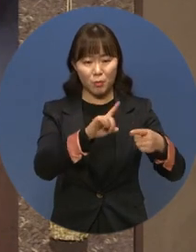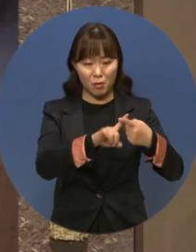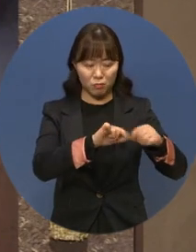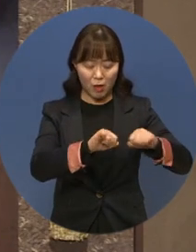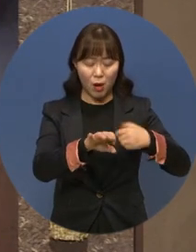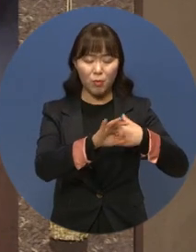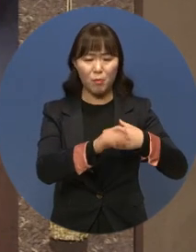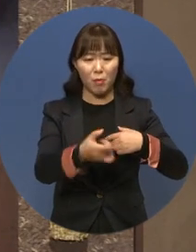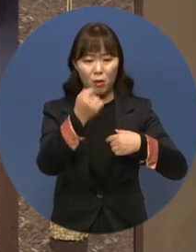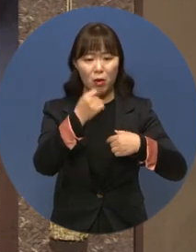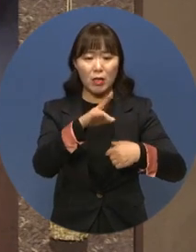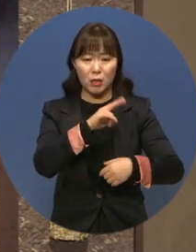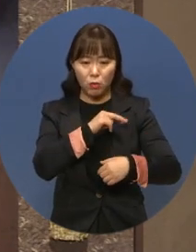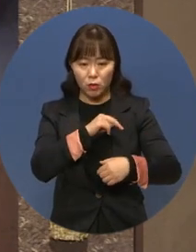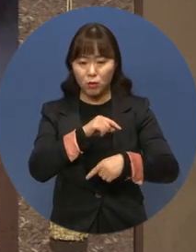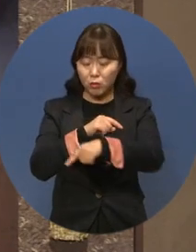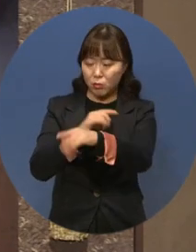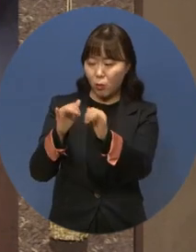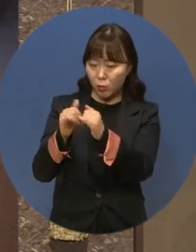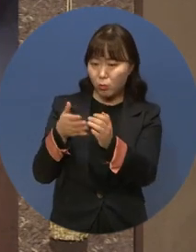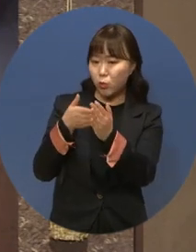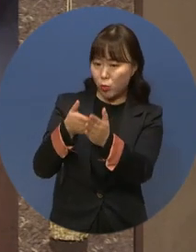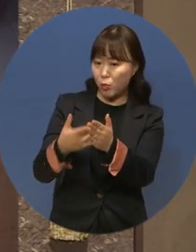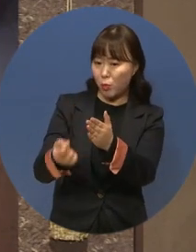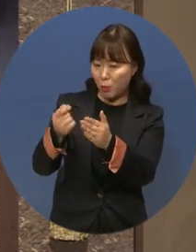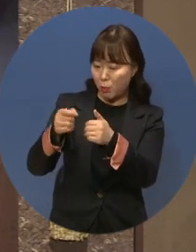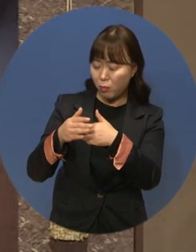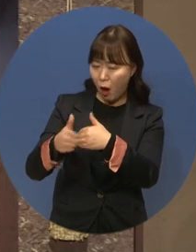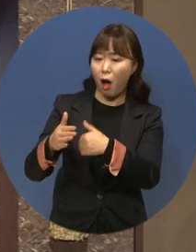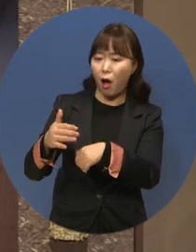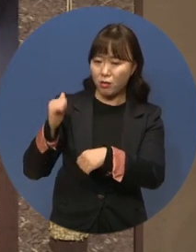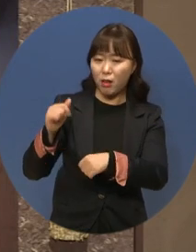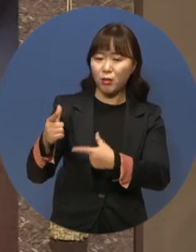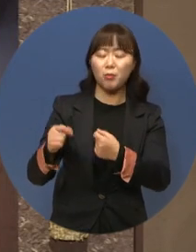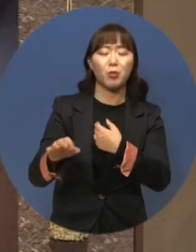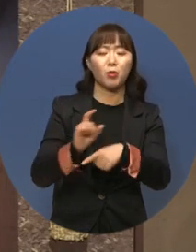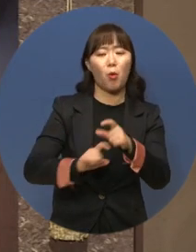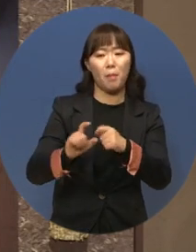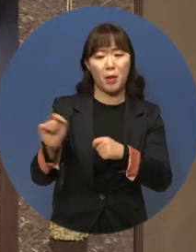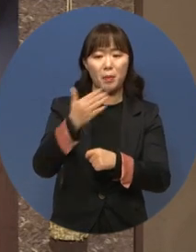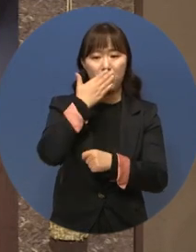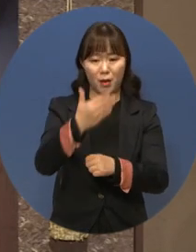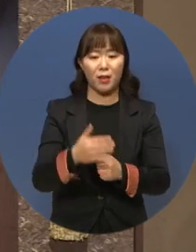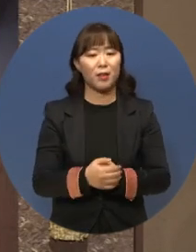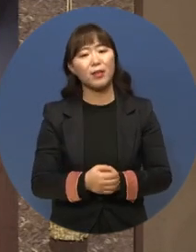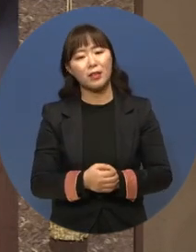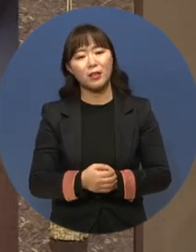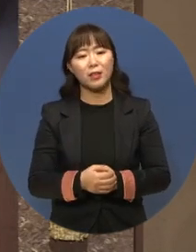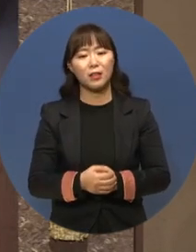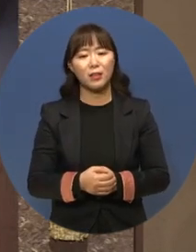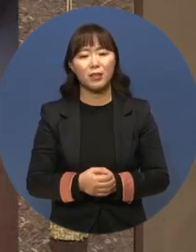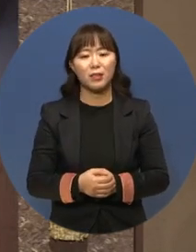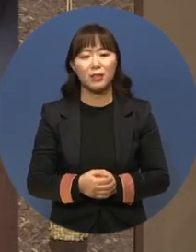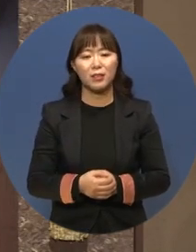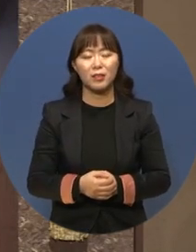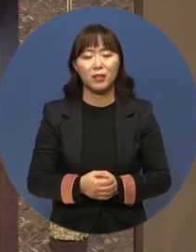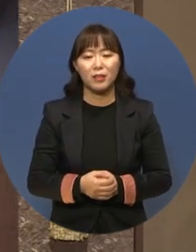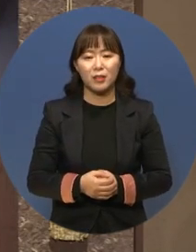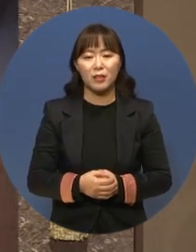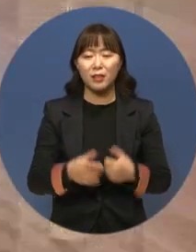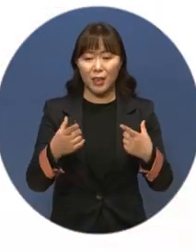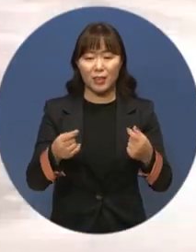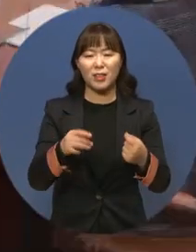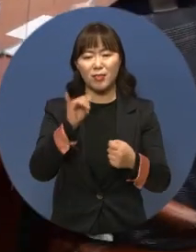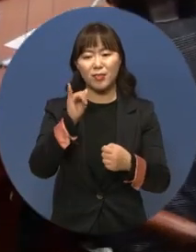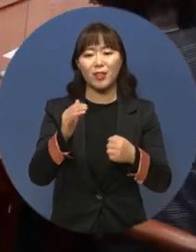왜냐하면 의원이 상대 의원한테 요청해서 빨리 진행합시다 하면 더 빨라지는 거 아닙니까? 예. 저 원외인 저보다도. 그렇죠? 그런 측면이 있는